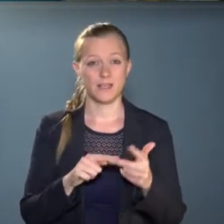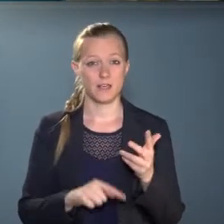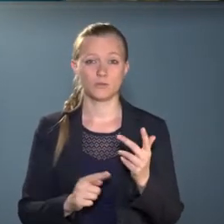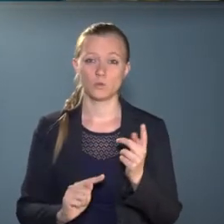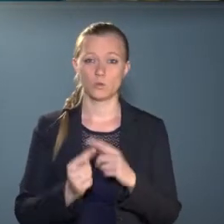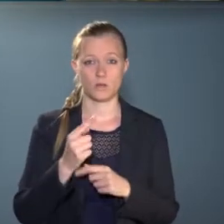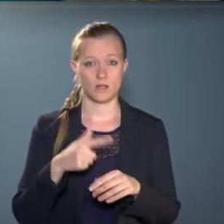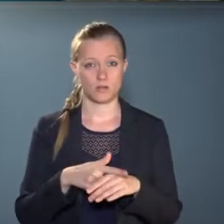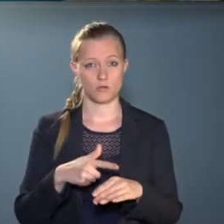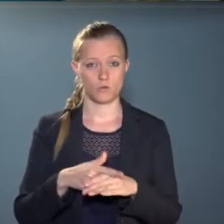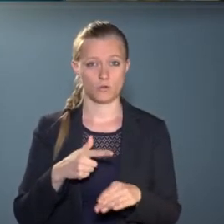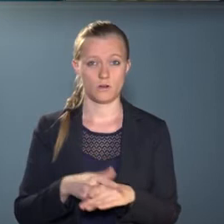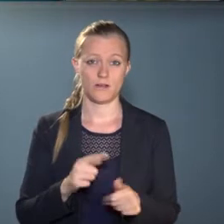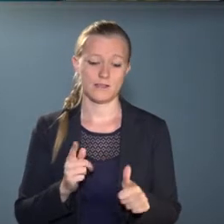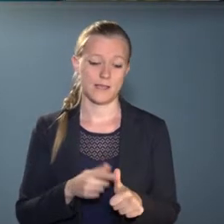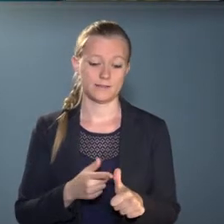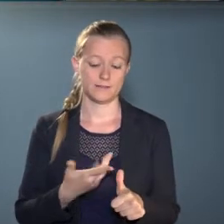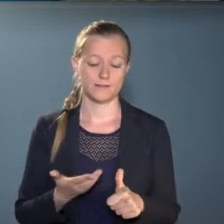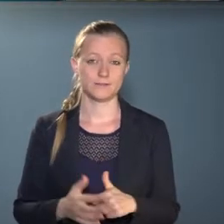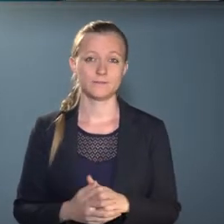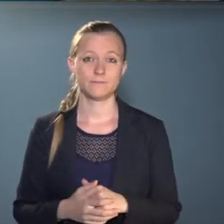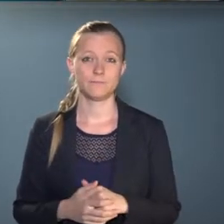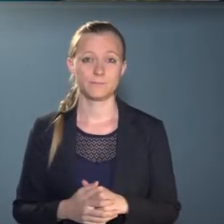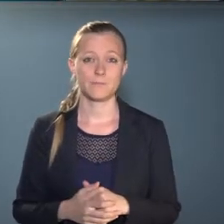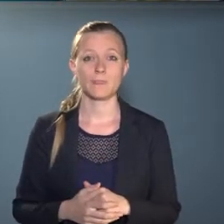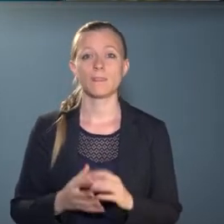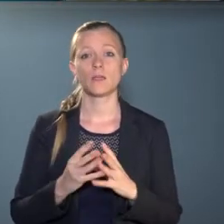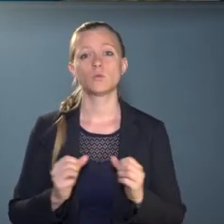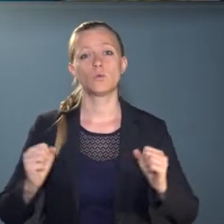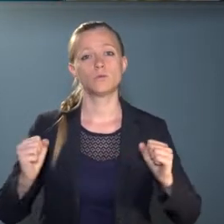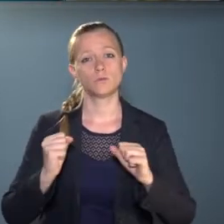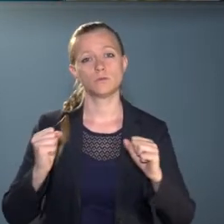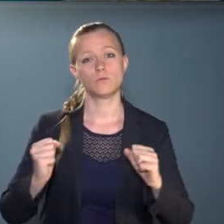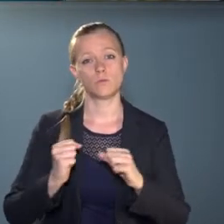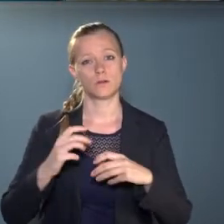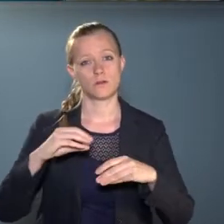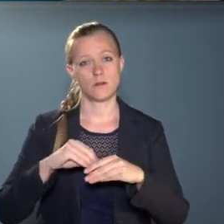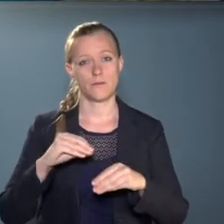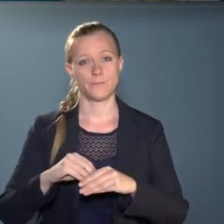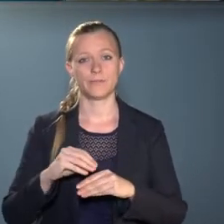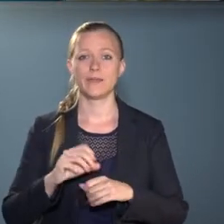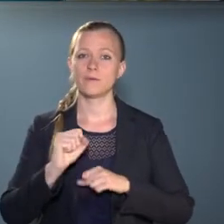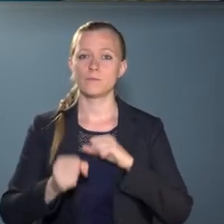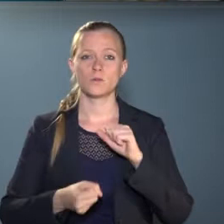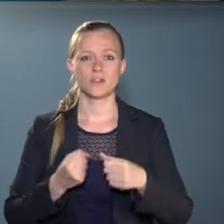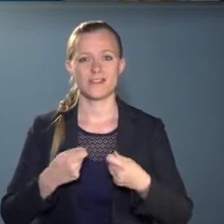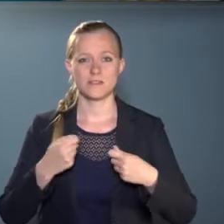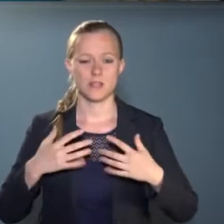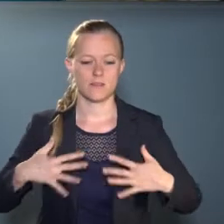különleges dolgot. Az egyik, ami a gyógytorna keretében történik, egy